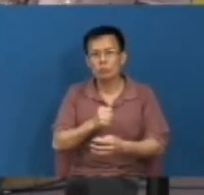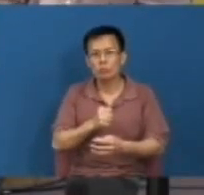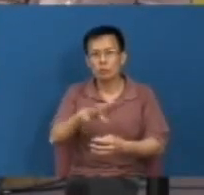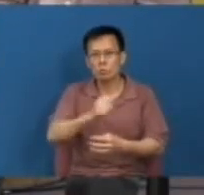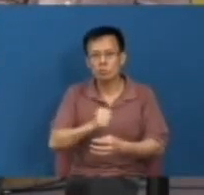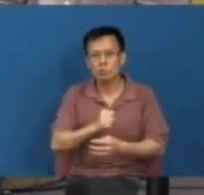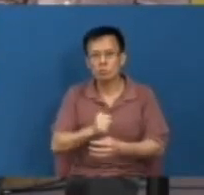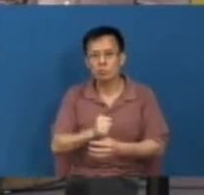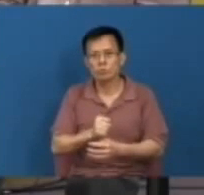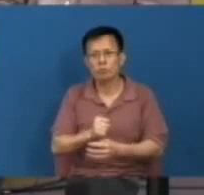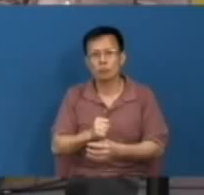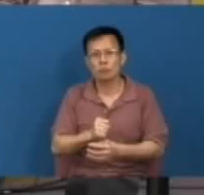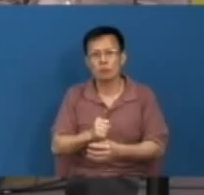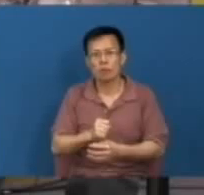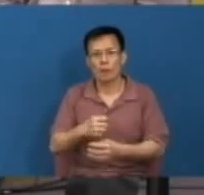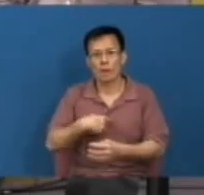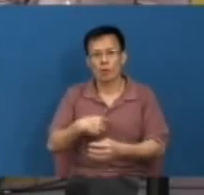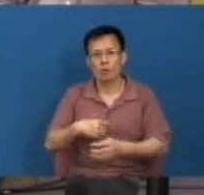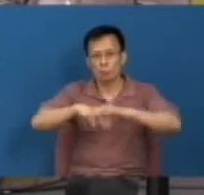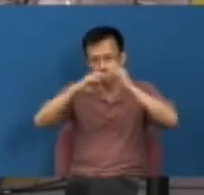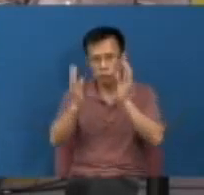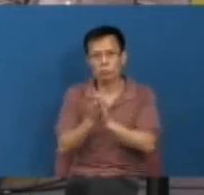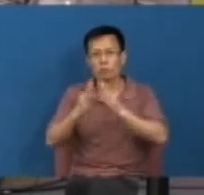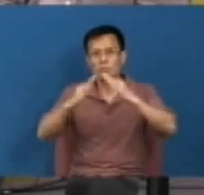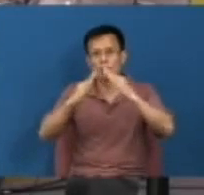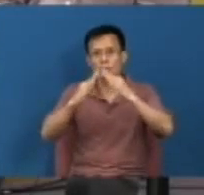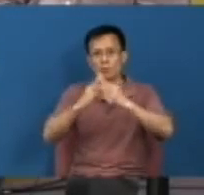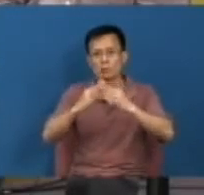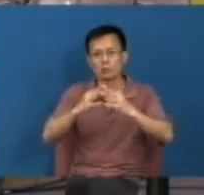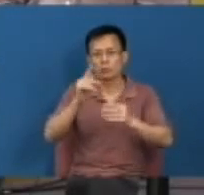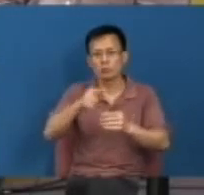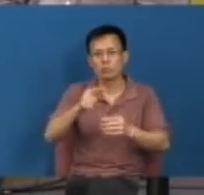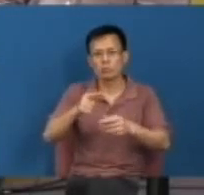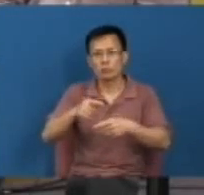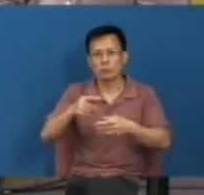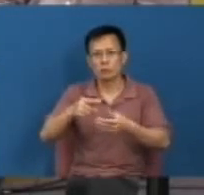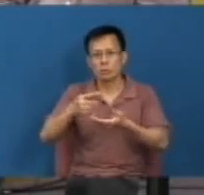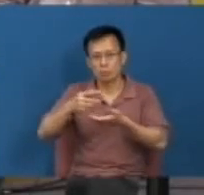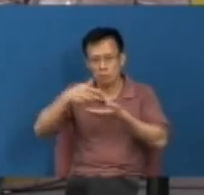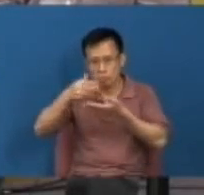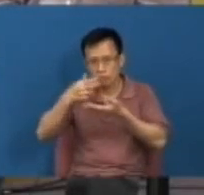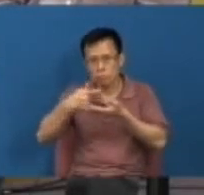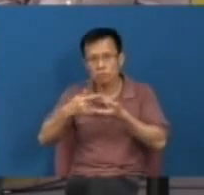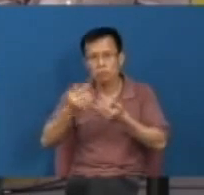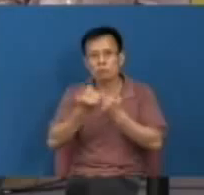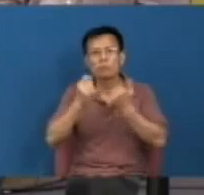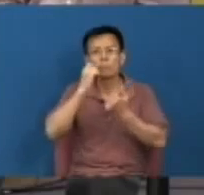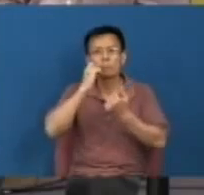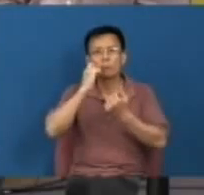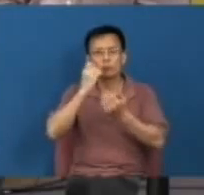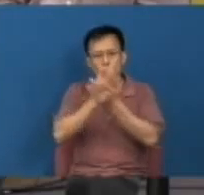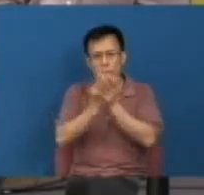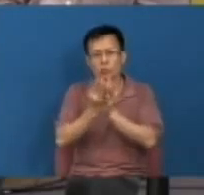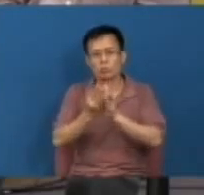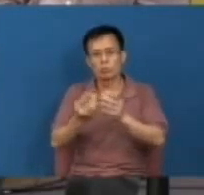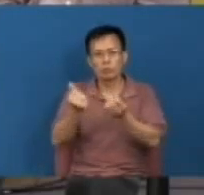林生，我成家就靠個租金收入嚟開飯嘅，維持即係要生活都係靠個租金㗎嘛。你諗